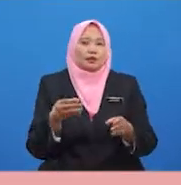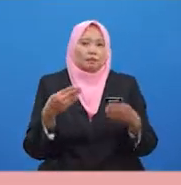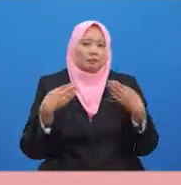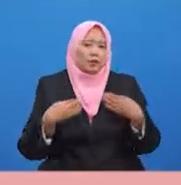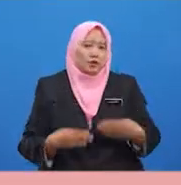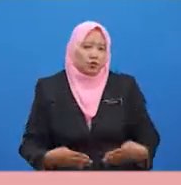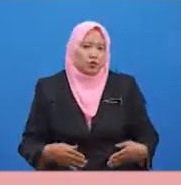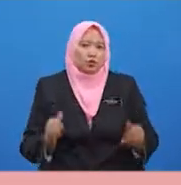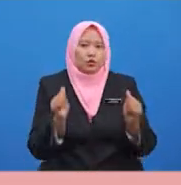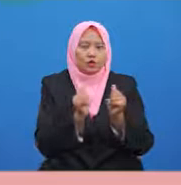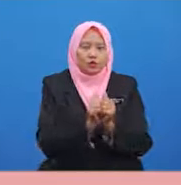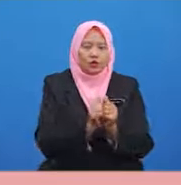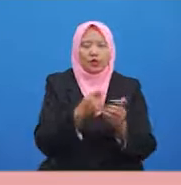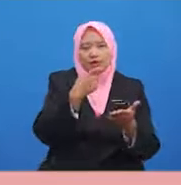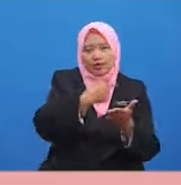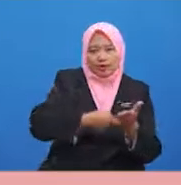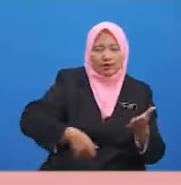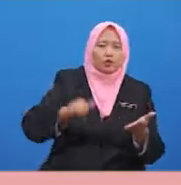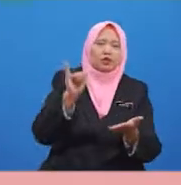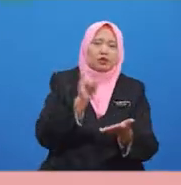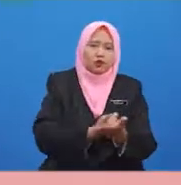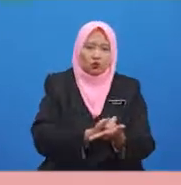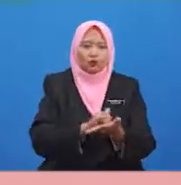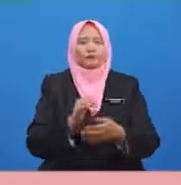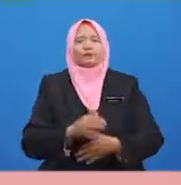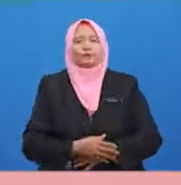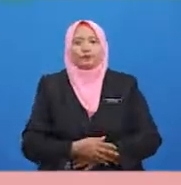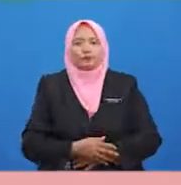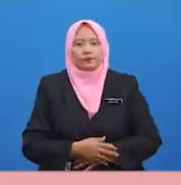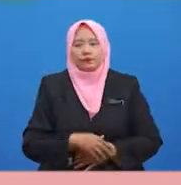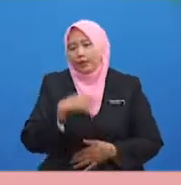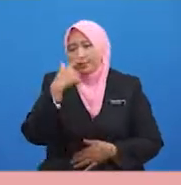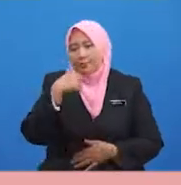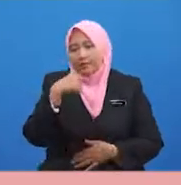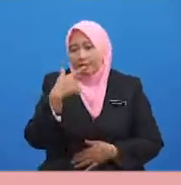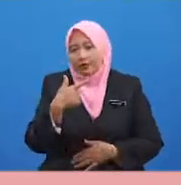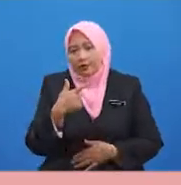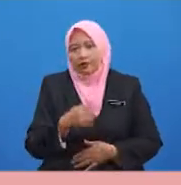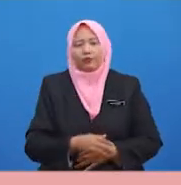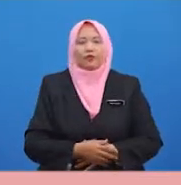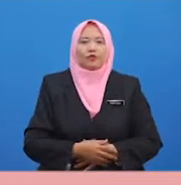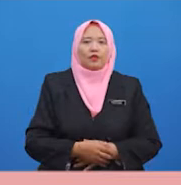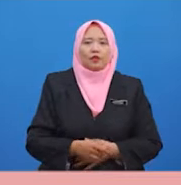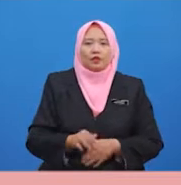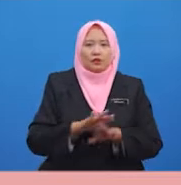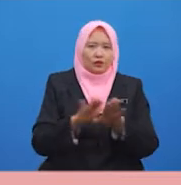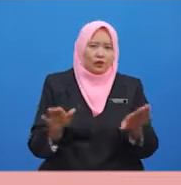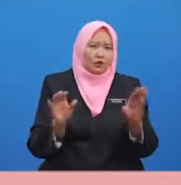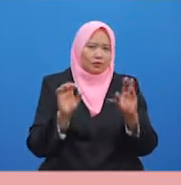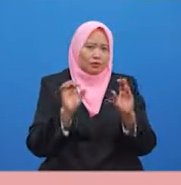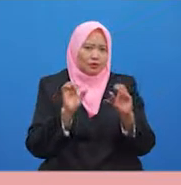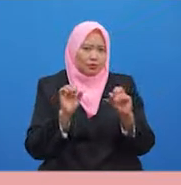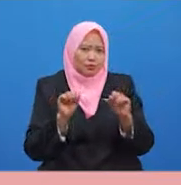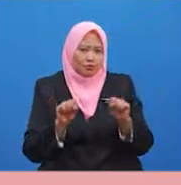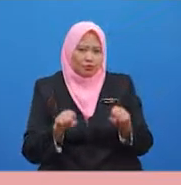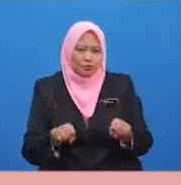harga penjual dengan harga pembeli. Kedua, lafaz ijab dan qabul tidak diikuti